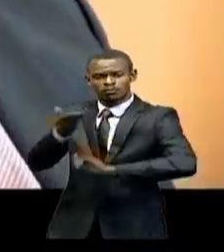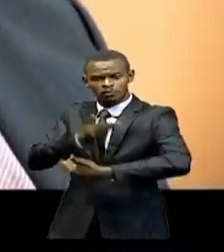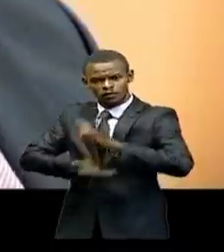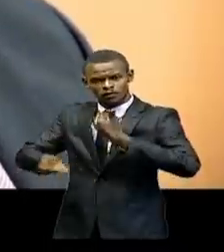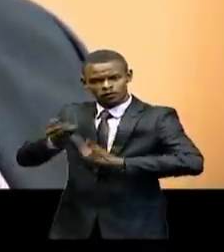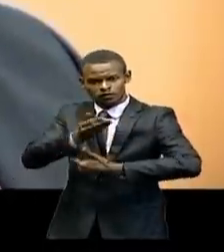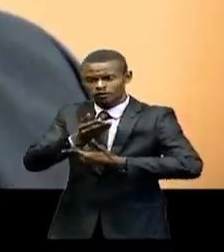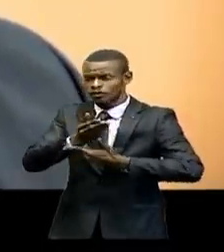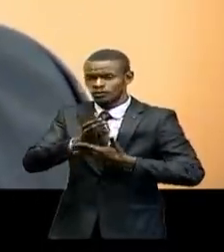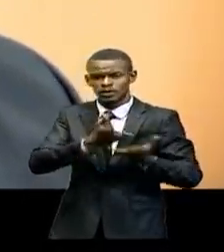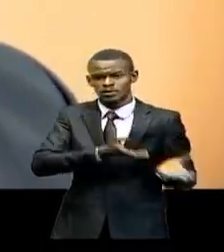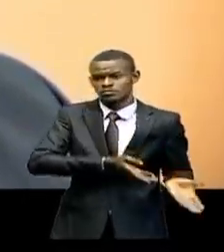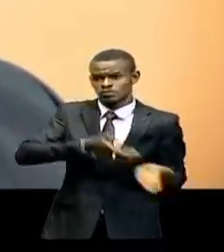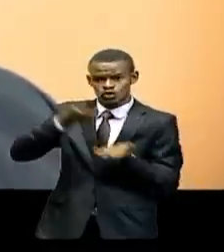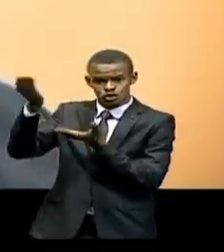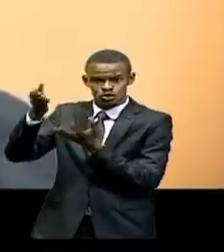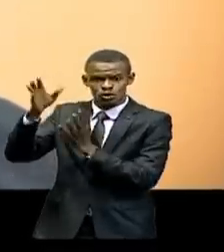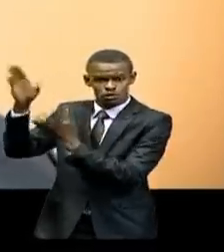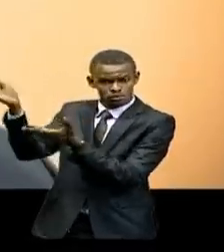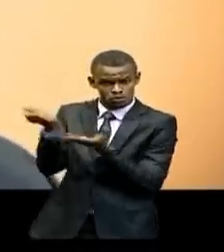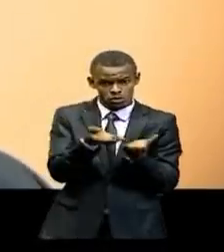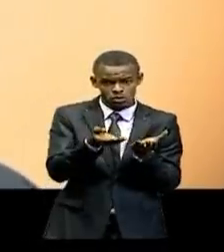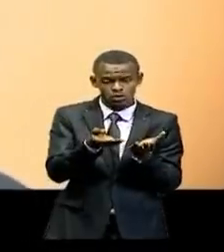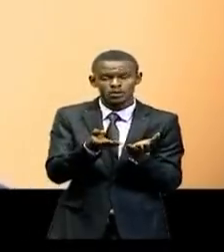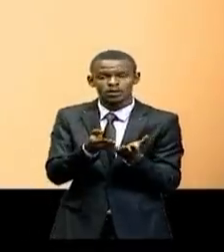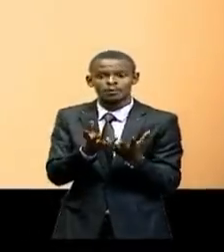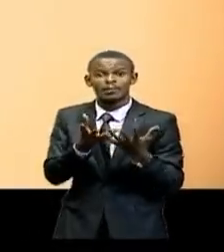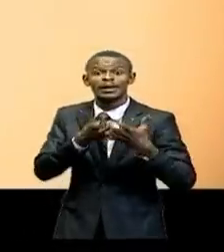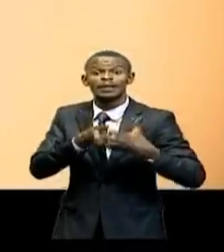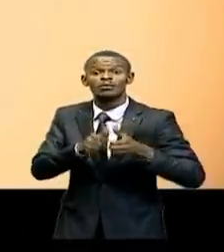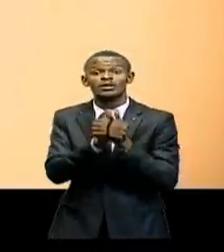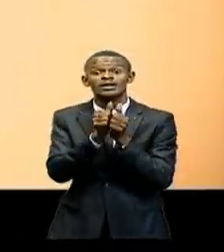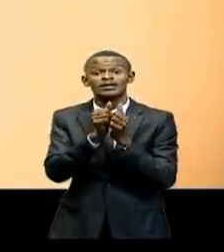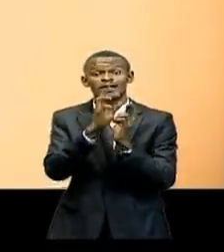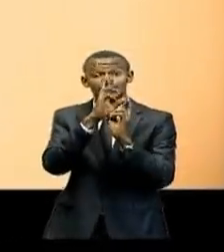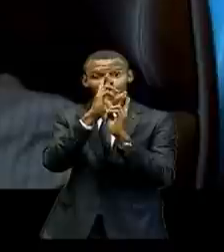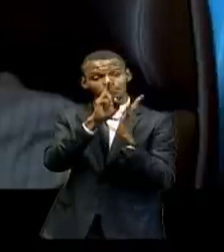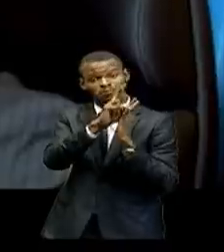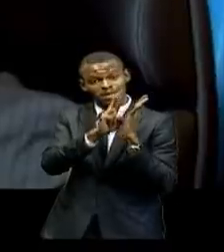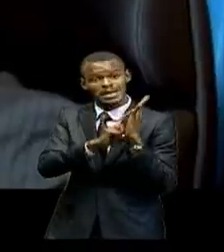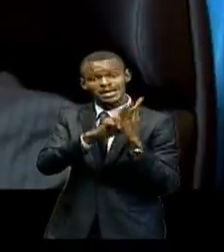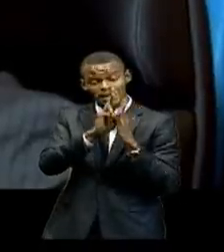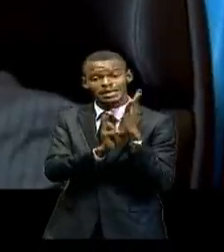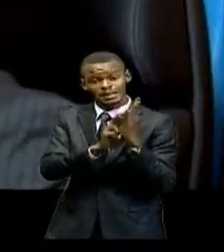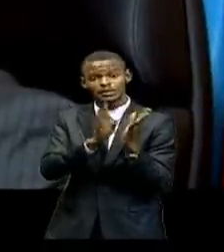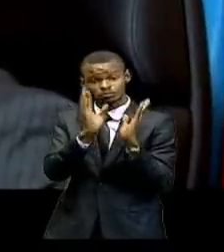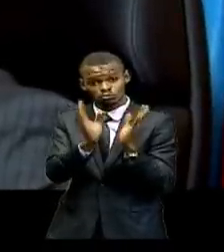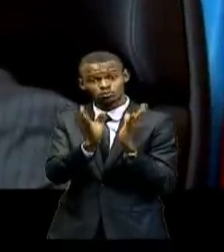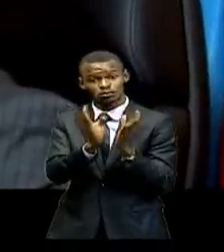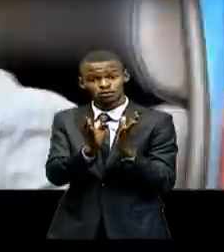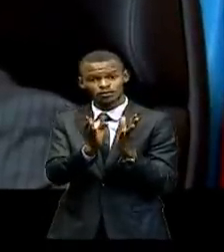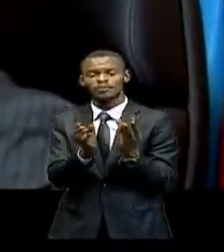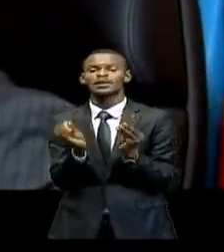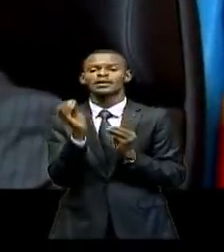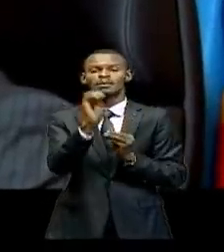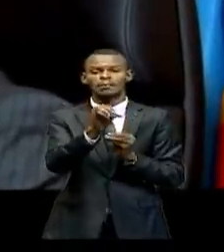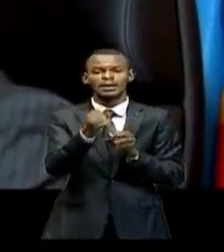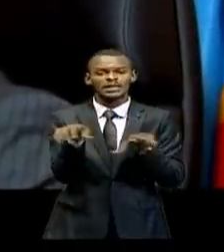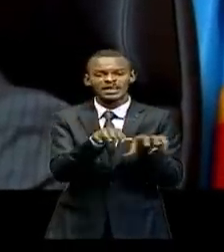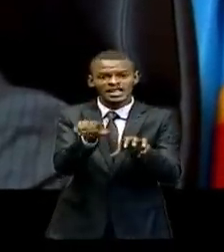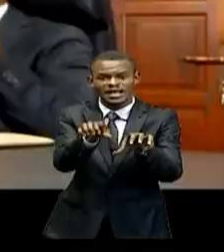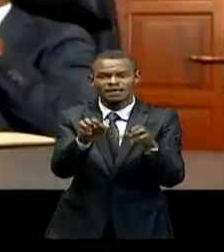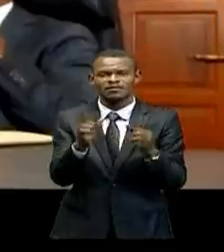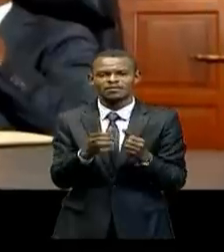et des exportations commerciales aux règles d'origine, de mettre en œuvre le régime commercial